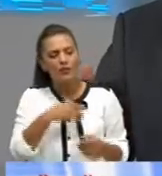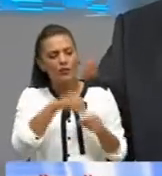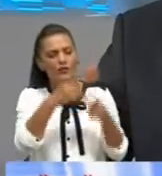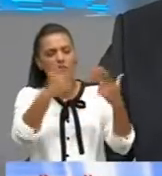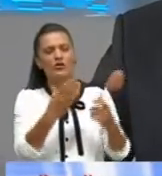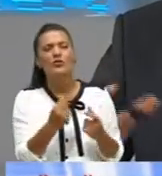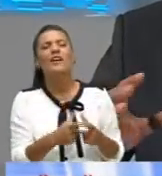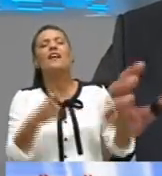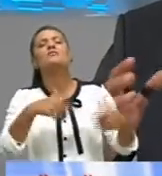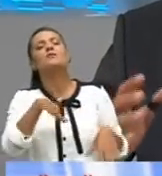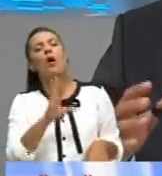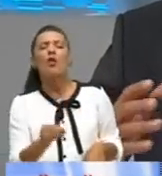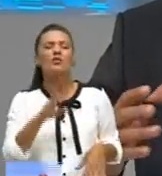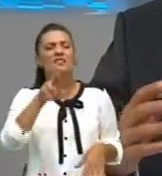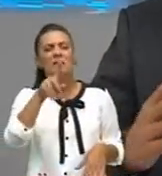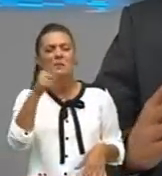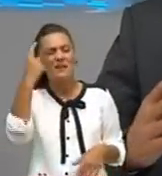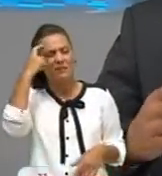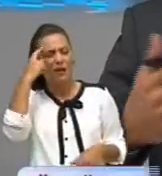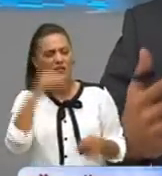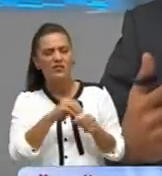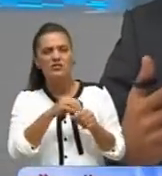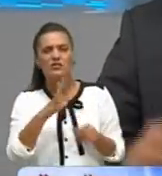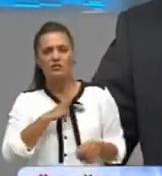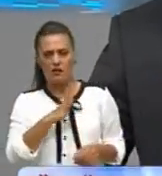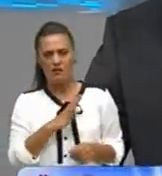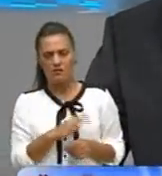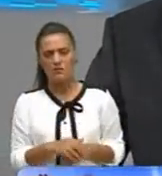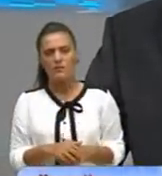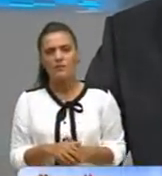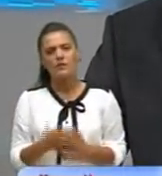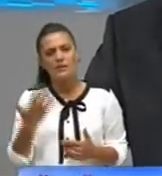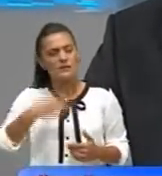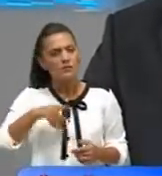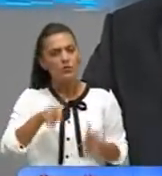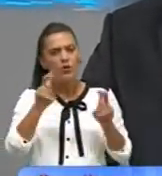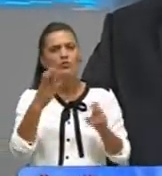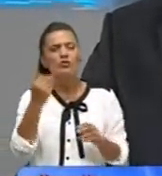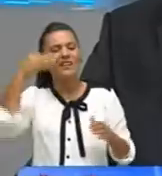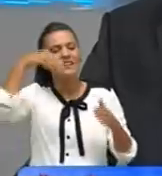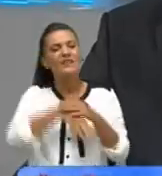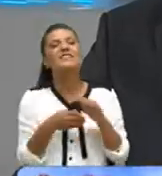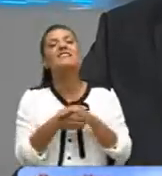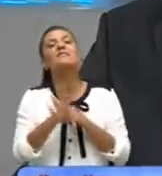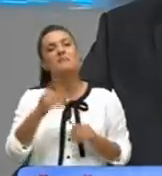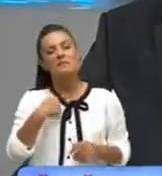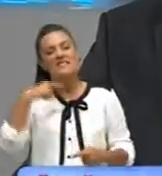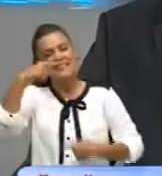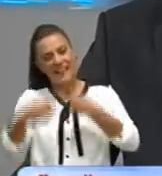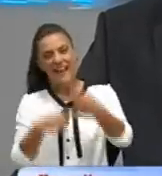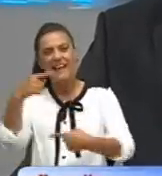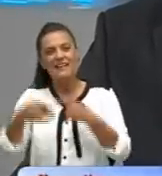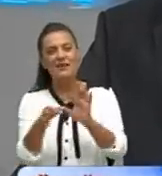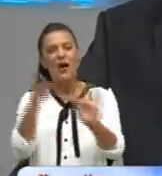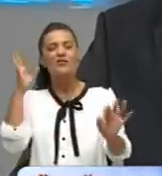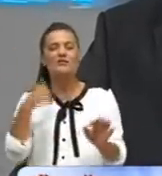da gelişmese de olur gibi bir adeta bir mantalite var. Hmm. İsterseniz bu konuya çok derinlemesine girmeyelim. Biz tamam, geleneksel